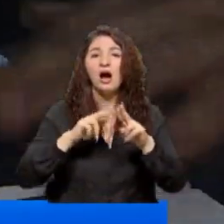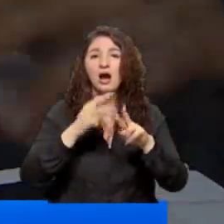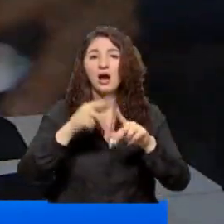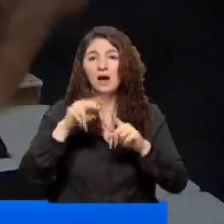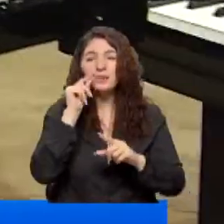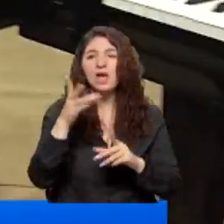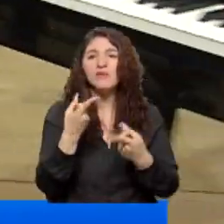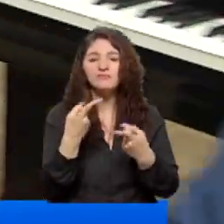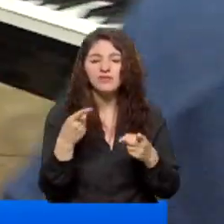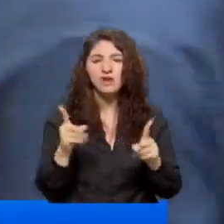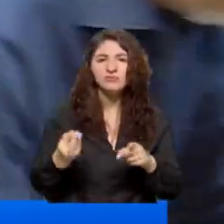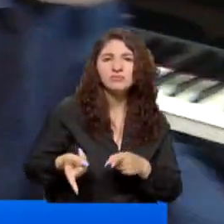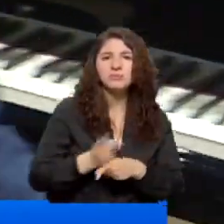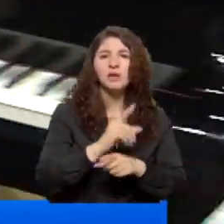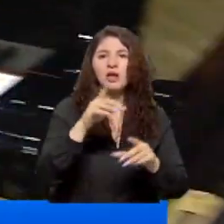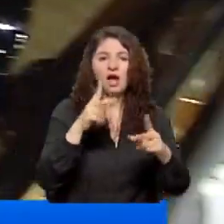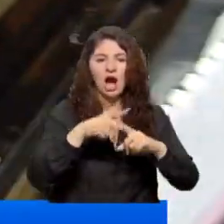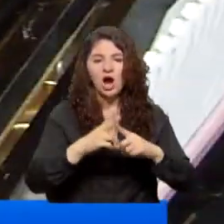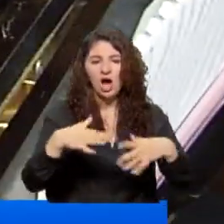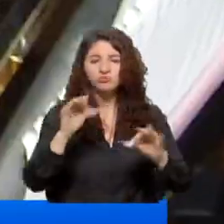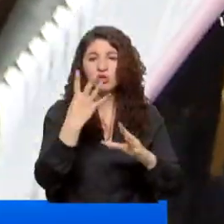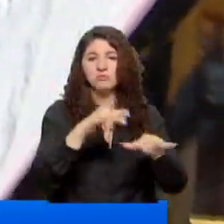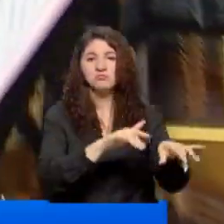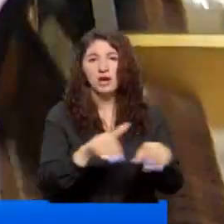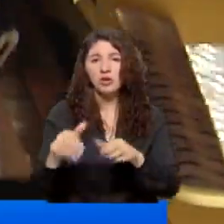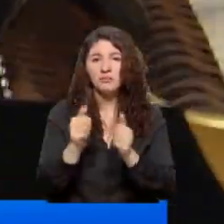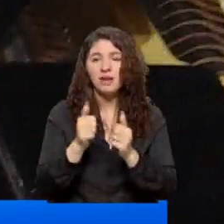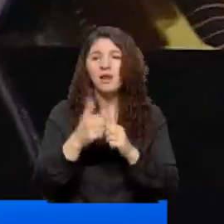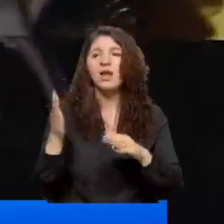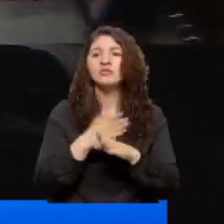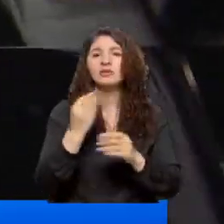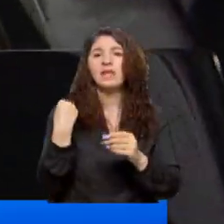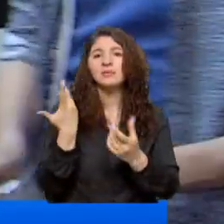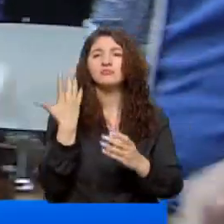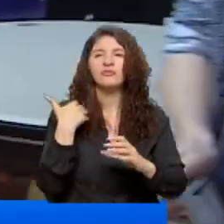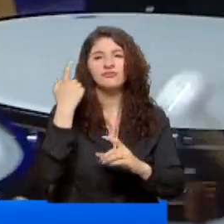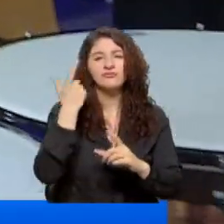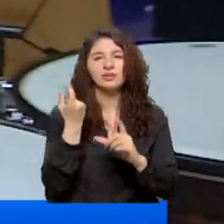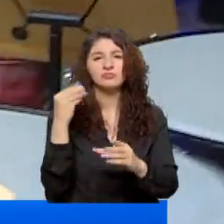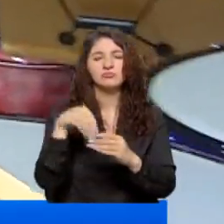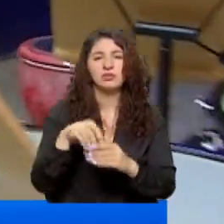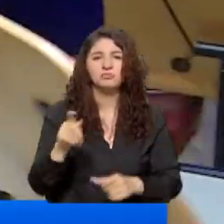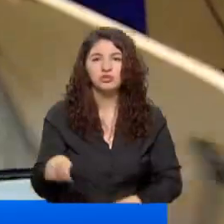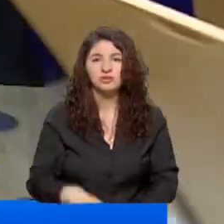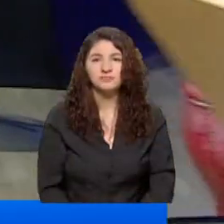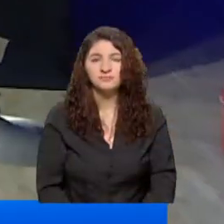Ali Toker her biri ayrı ayrı akort 64 piyano çalarak eserlere yeni bir yorum katacak